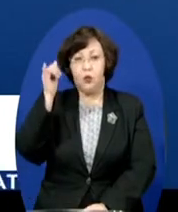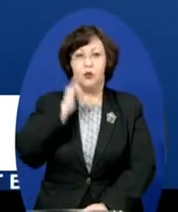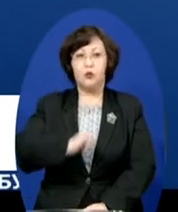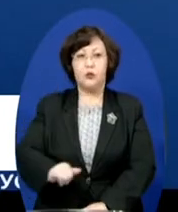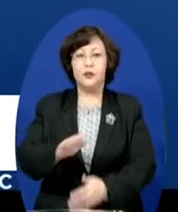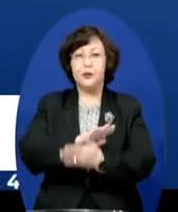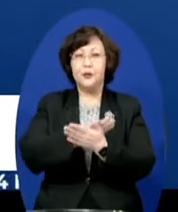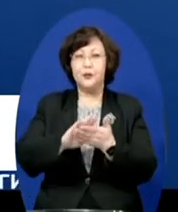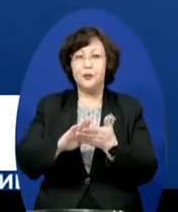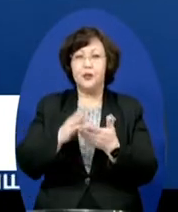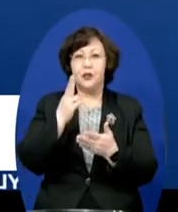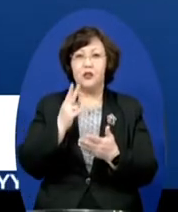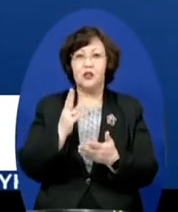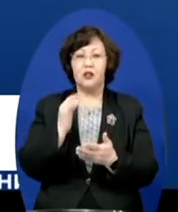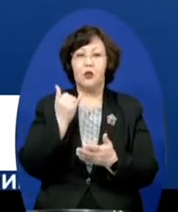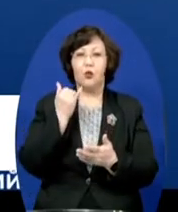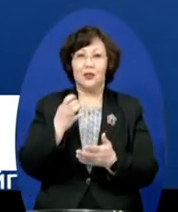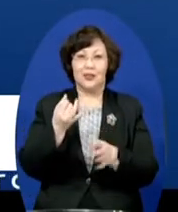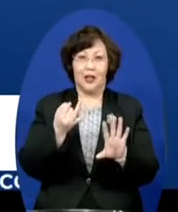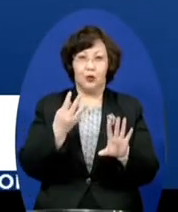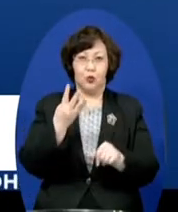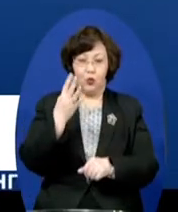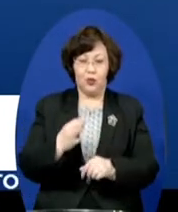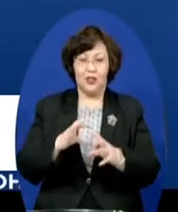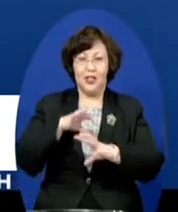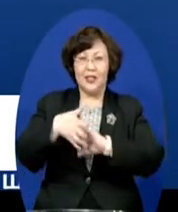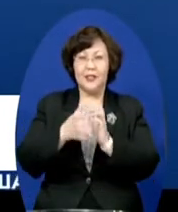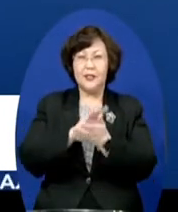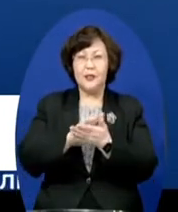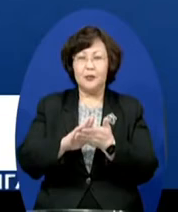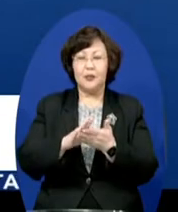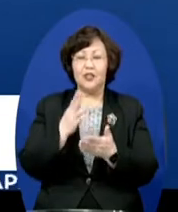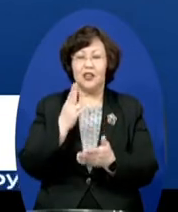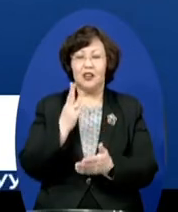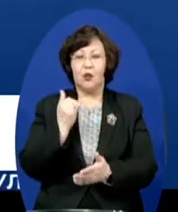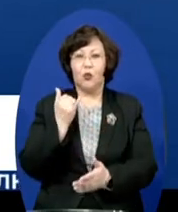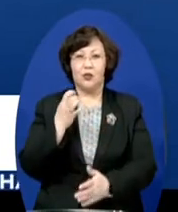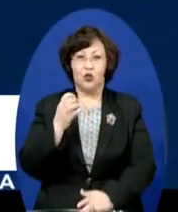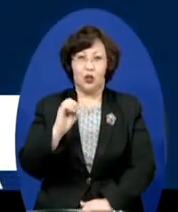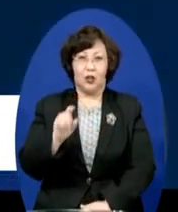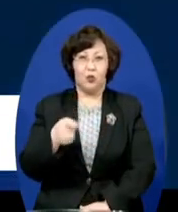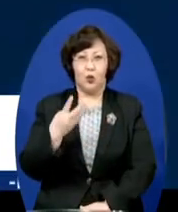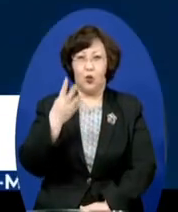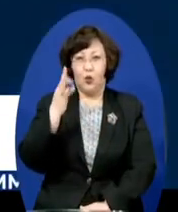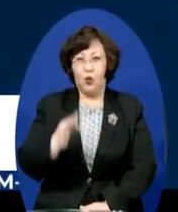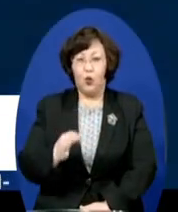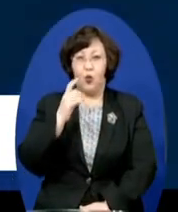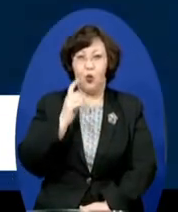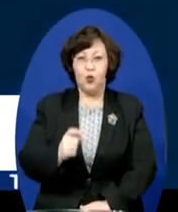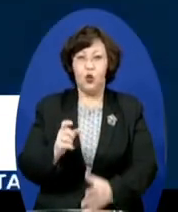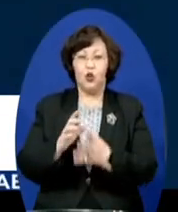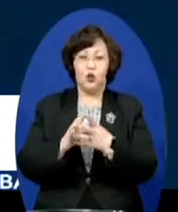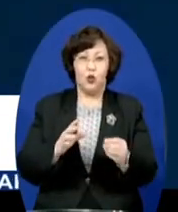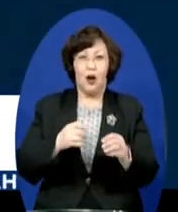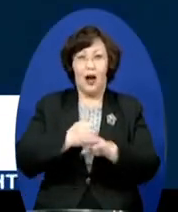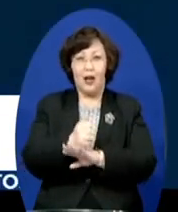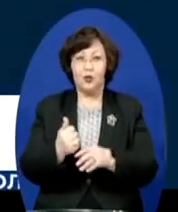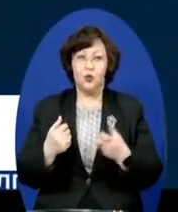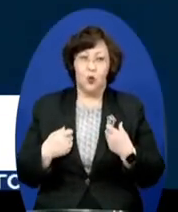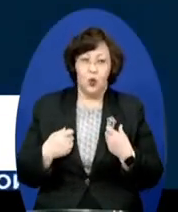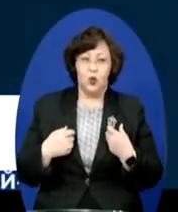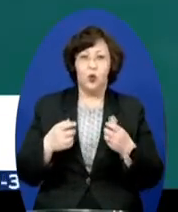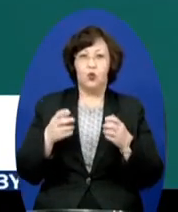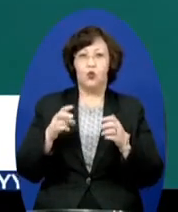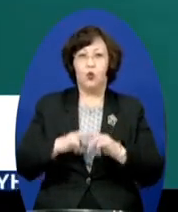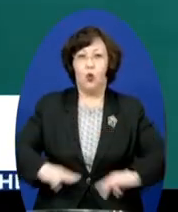Монгол улсын цэнгэг усны 74%, дэлхийн цэнгэг усны 0.4%-ийг бүрдүүлдэг хөвсгөл нуур хүний нөлөө, аялал жуулчлал,